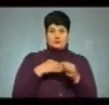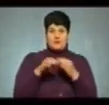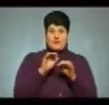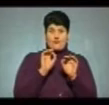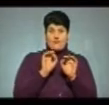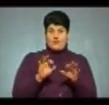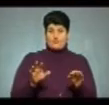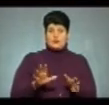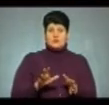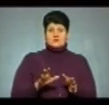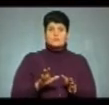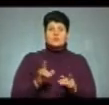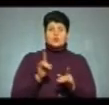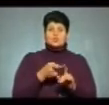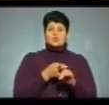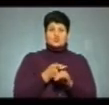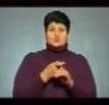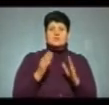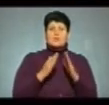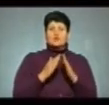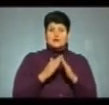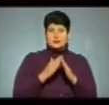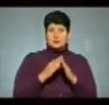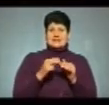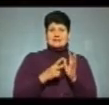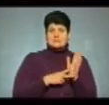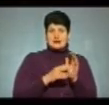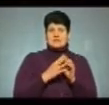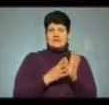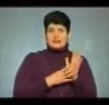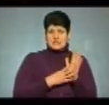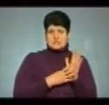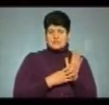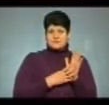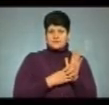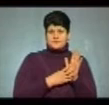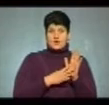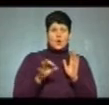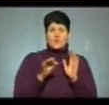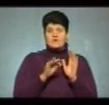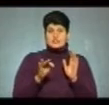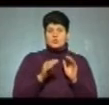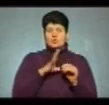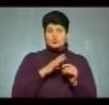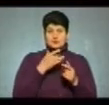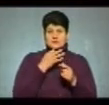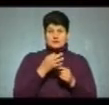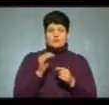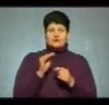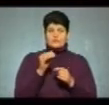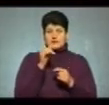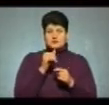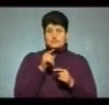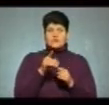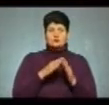І що стосується безпосередньо будинку 17 і 19, офіційно було повідомлено в жовтні місяці, що в